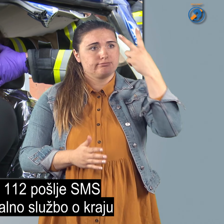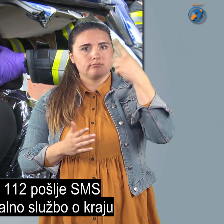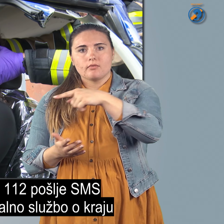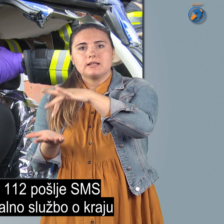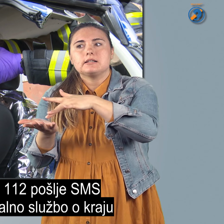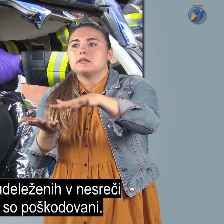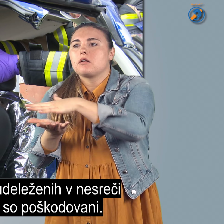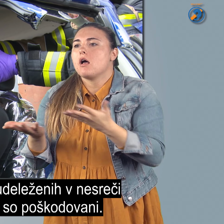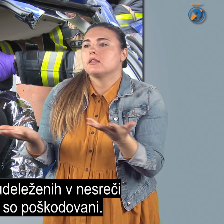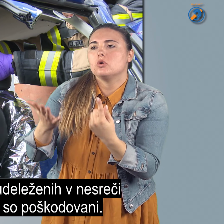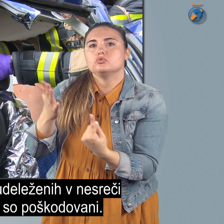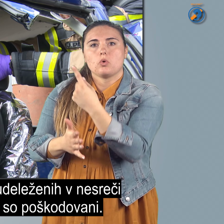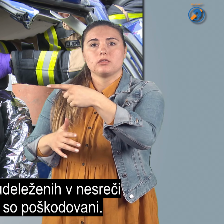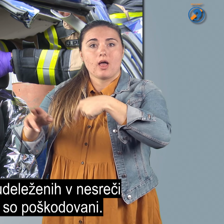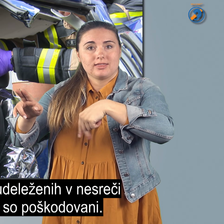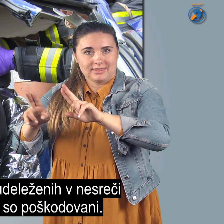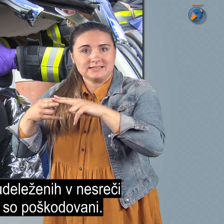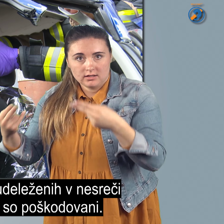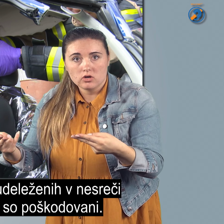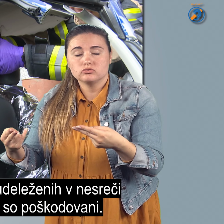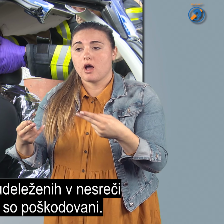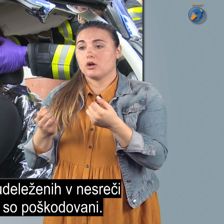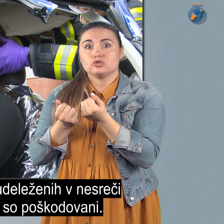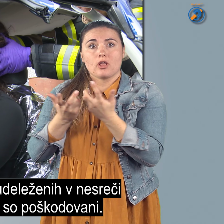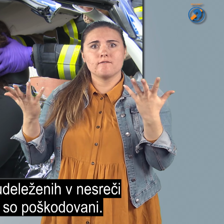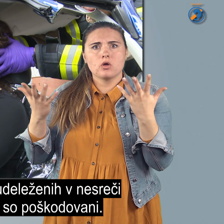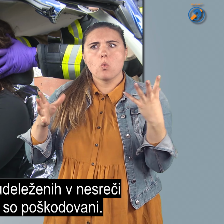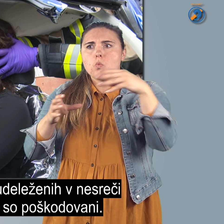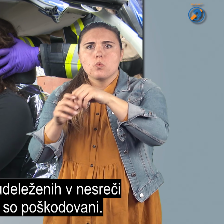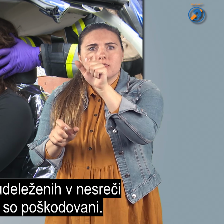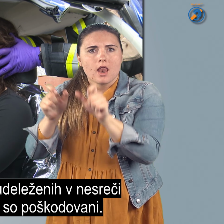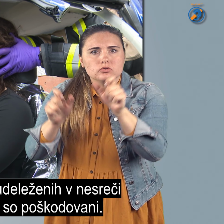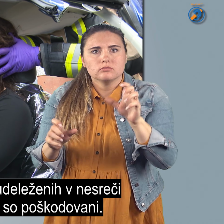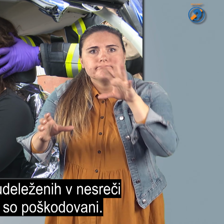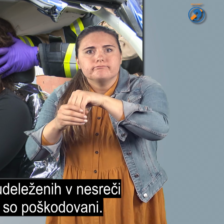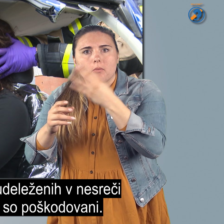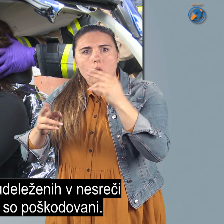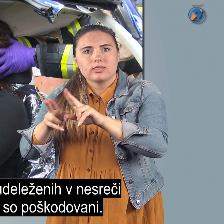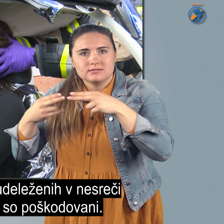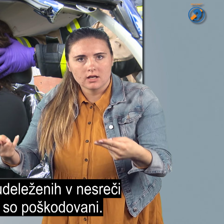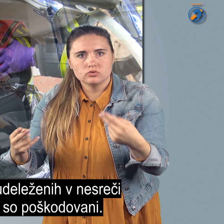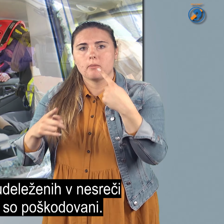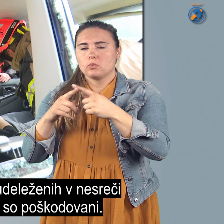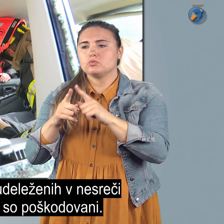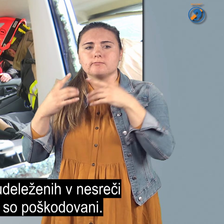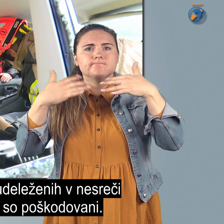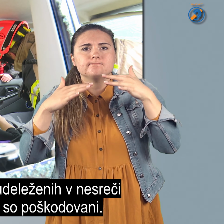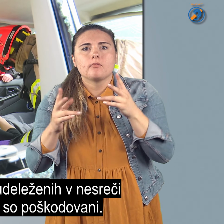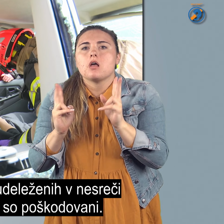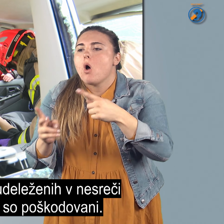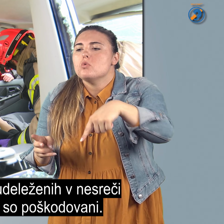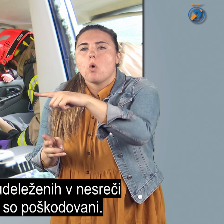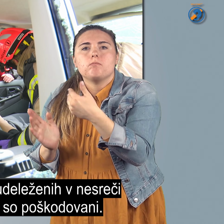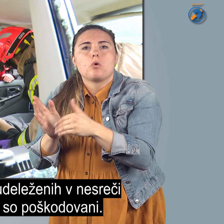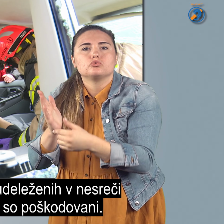in obvesti reševalno službo o kraju nesreče, številu udeleženih v nesreči in o tem, kako so